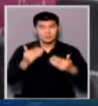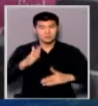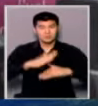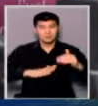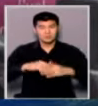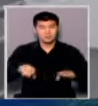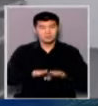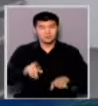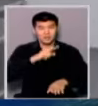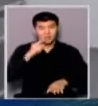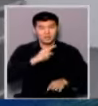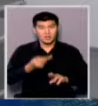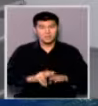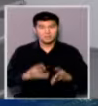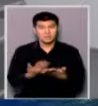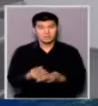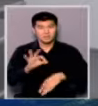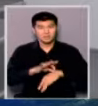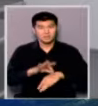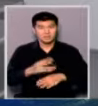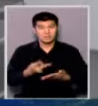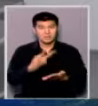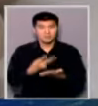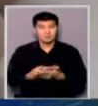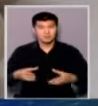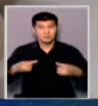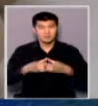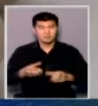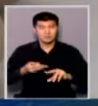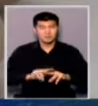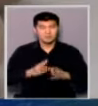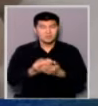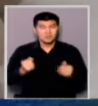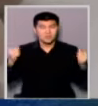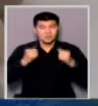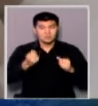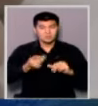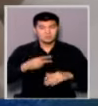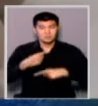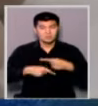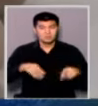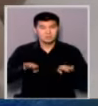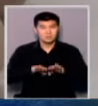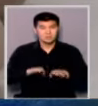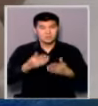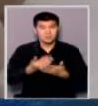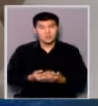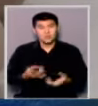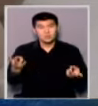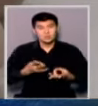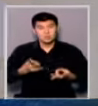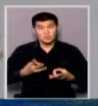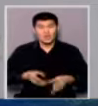Маманның айтуынша, егер адам денесі күйіп қалған болса, оны міндетті түрде салқын су аққан кран астына 20 минут ұстау керек.